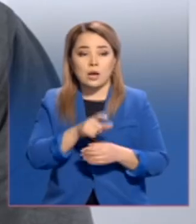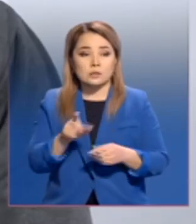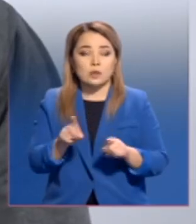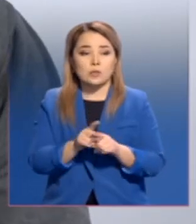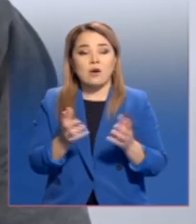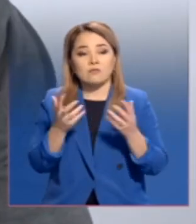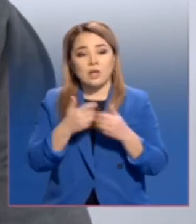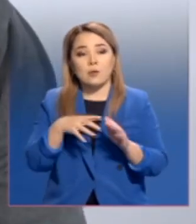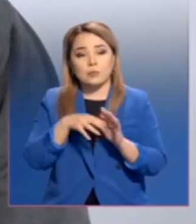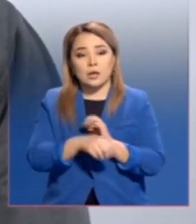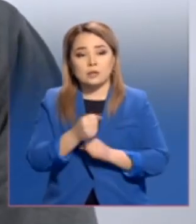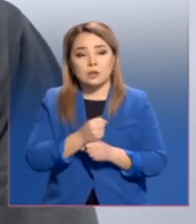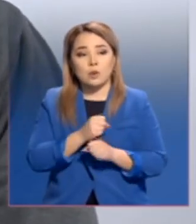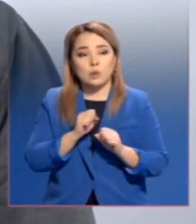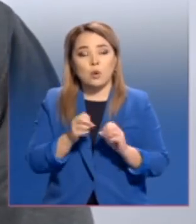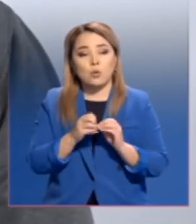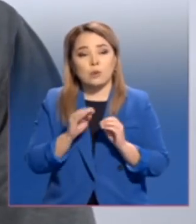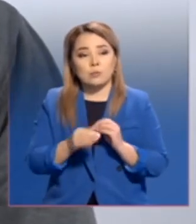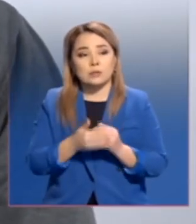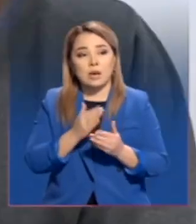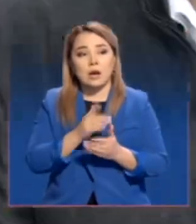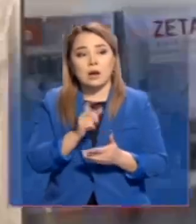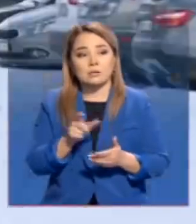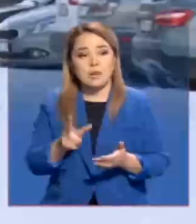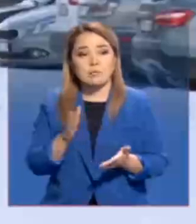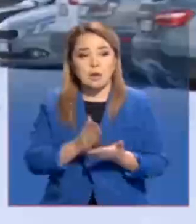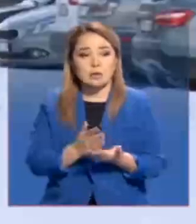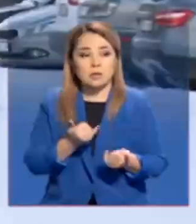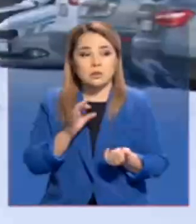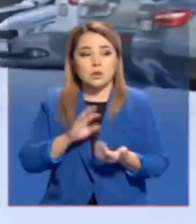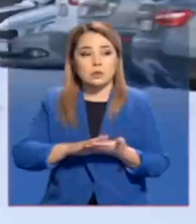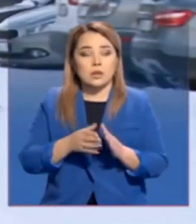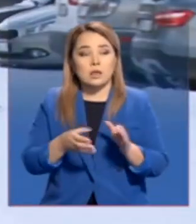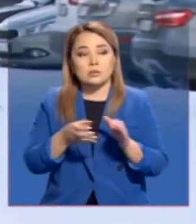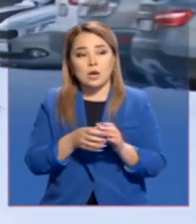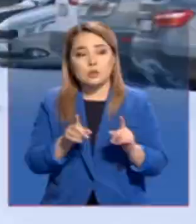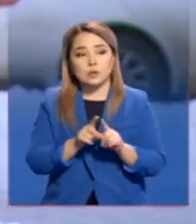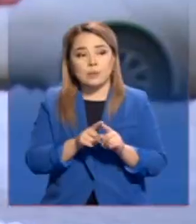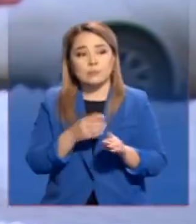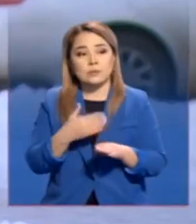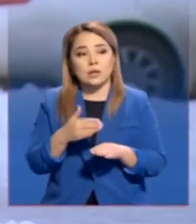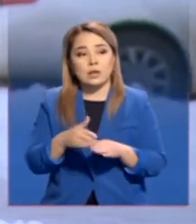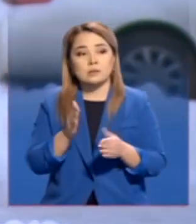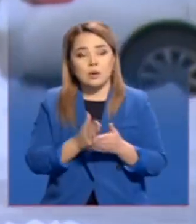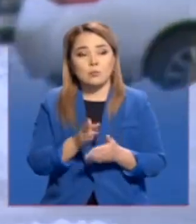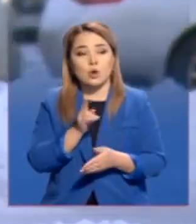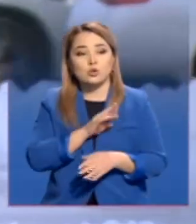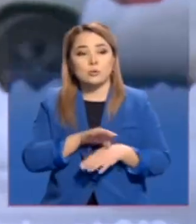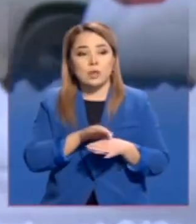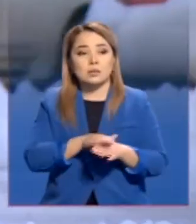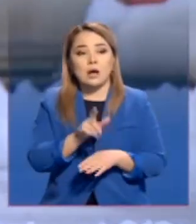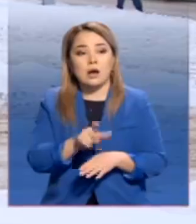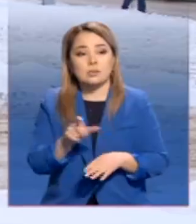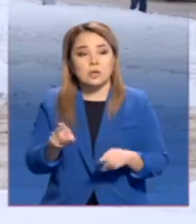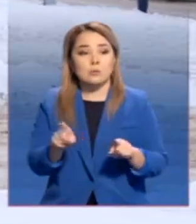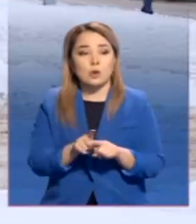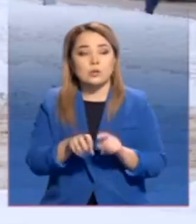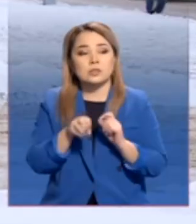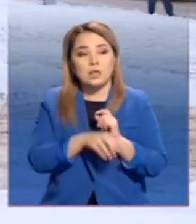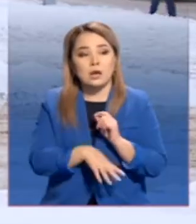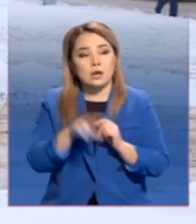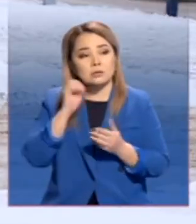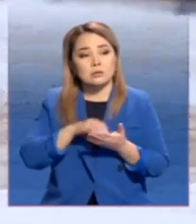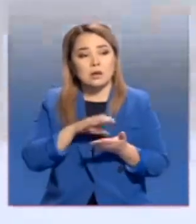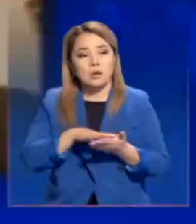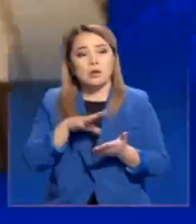түрде қосуға болады. Олар 10 мыңдаған азаматтар мысалы да. Ал әлеуметтанушы басында несиесі бар, жұмыс істейтін азаматтарының өзін кедейлер